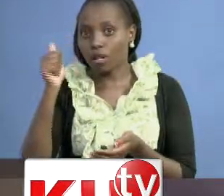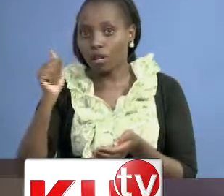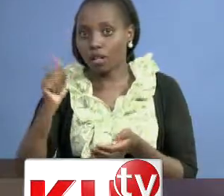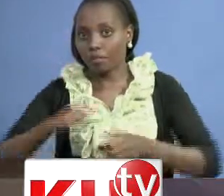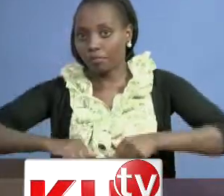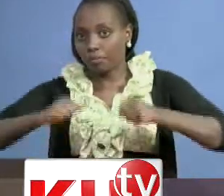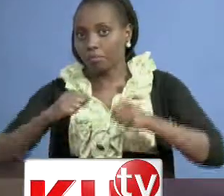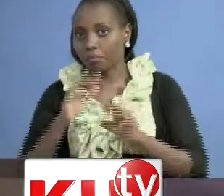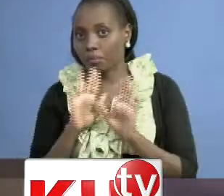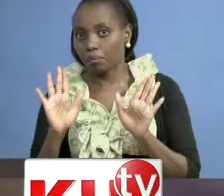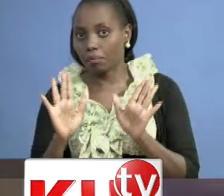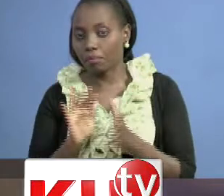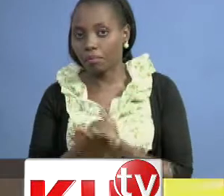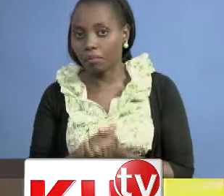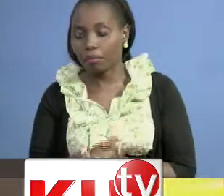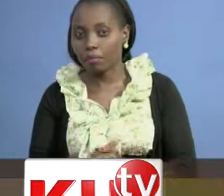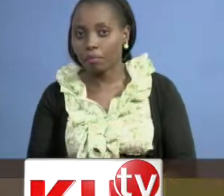General. Yes. And yes, that is the point.